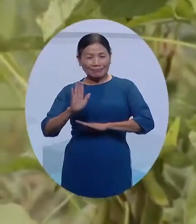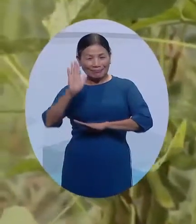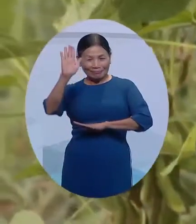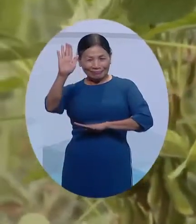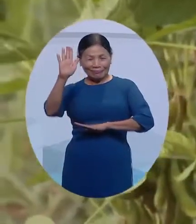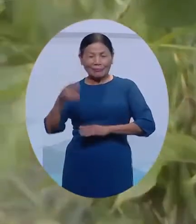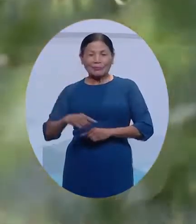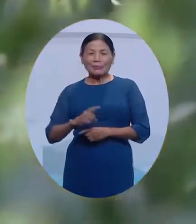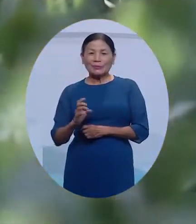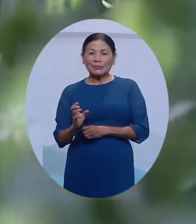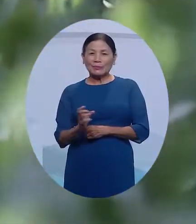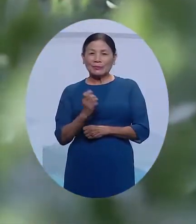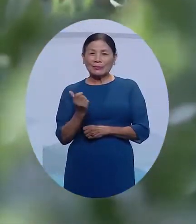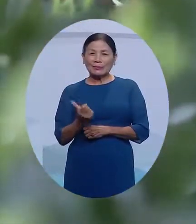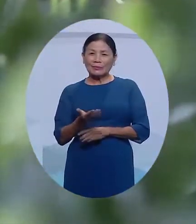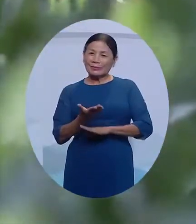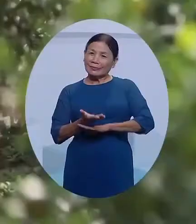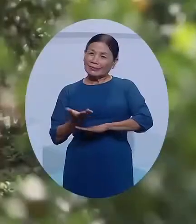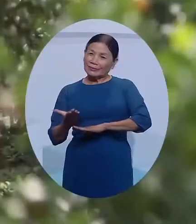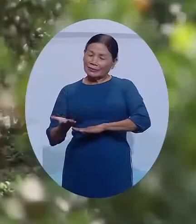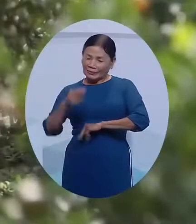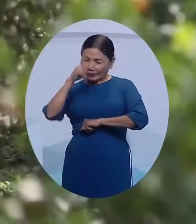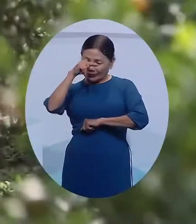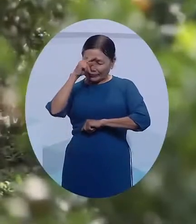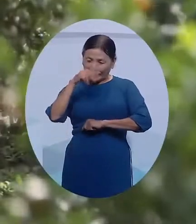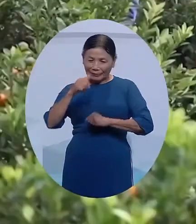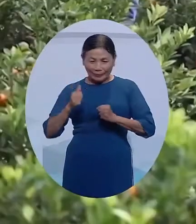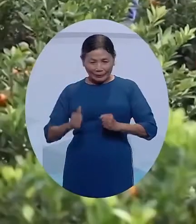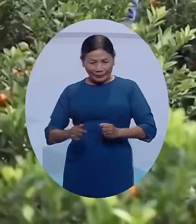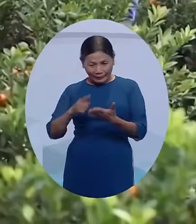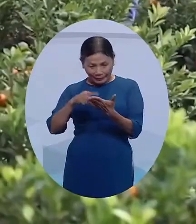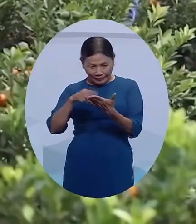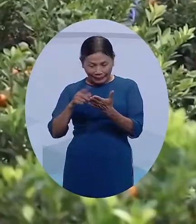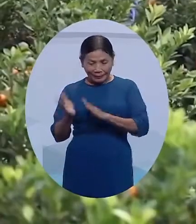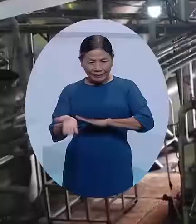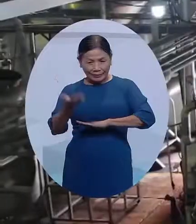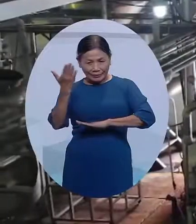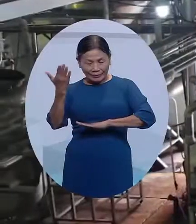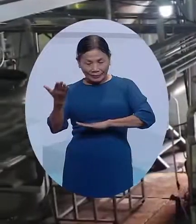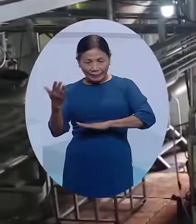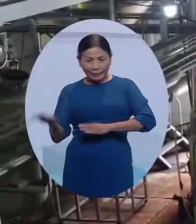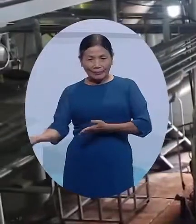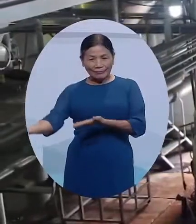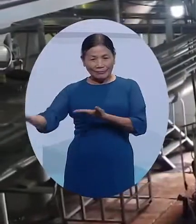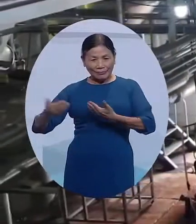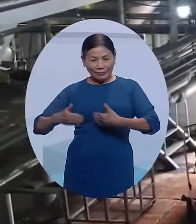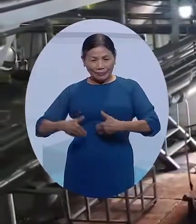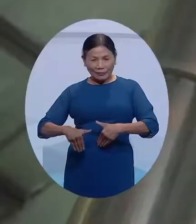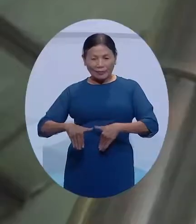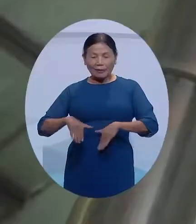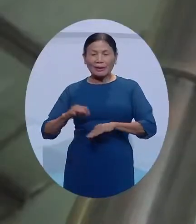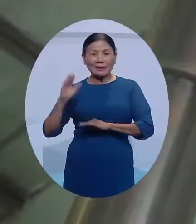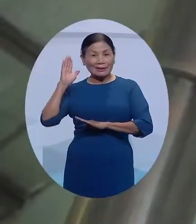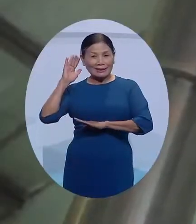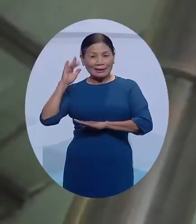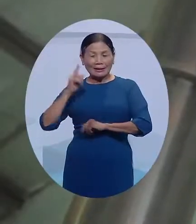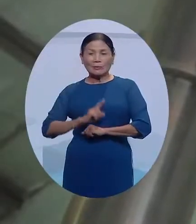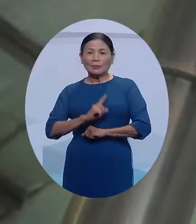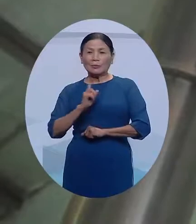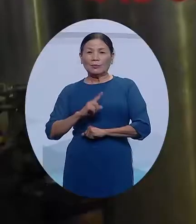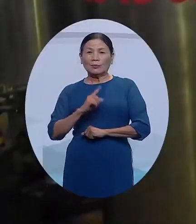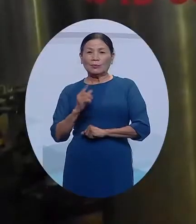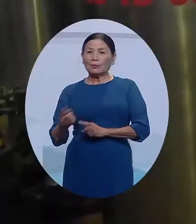liệu đạt chuẩn, tạo ra các sản phẩm chăm sóc sức khỏe chất lượng cao. Động thái này cũng nhằm đón đầu xu hướng sống xanh, thuận tự nhiên,